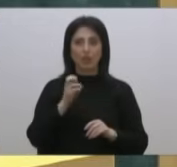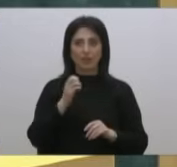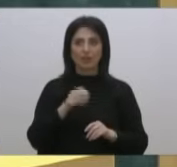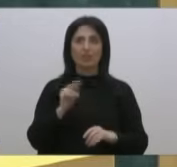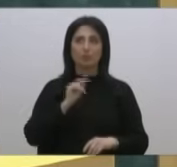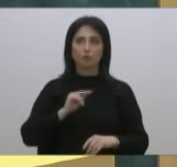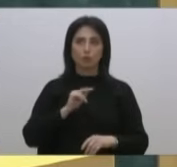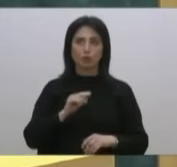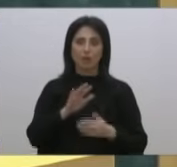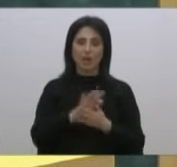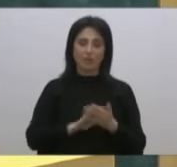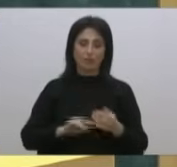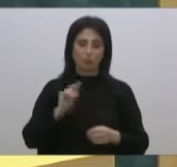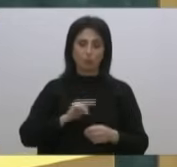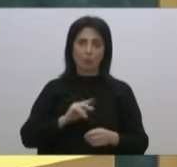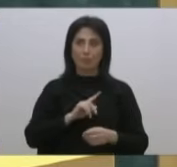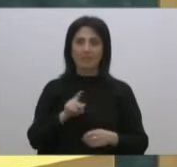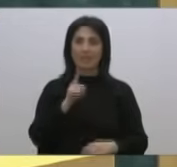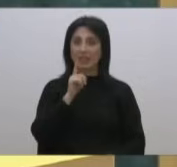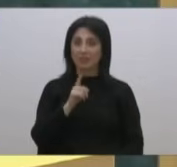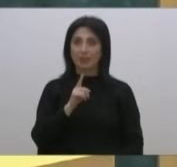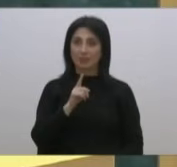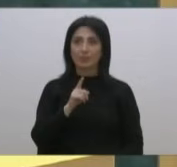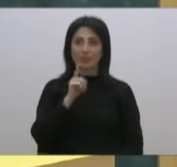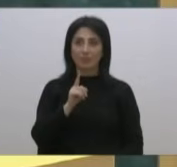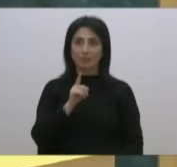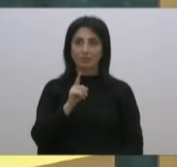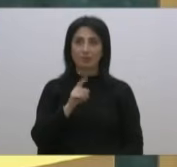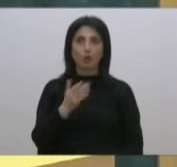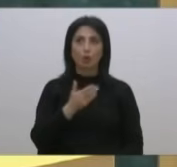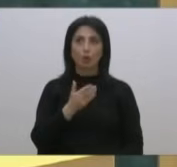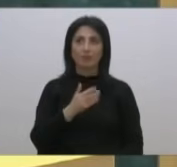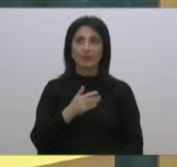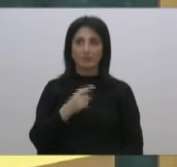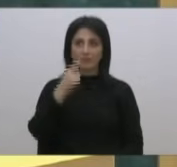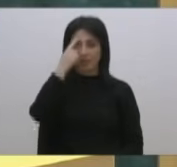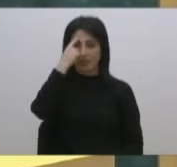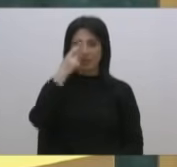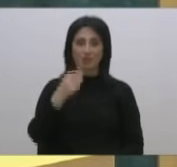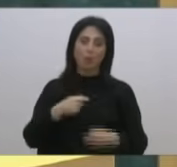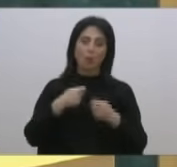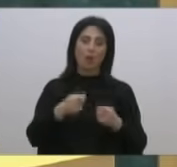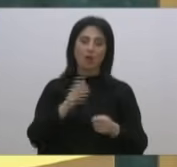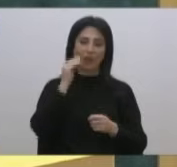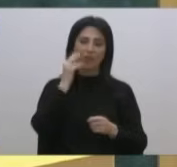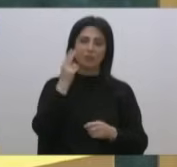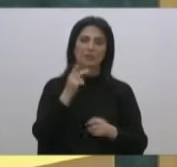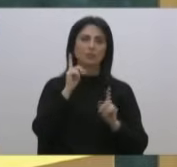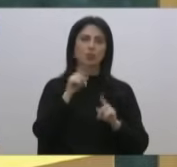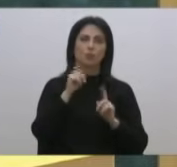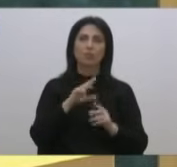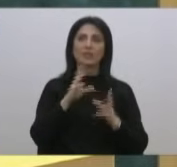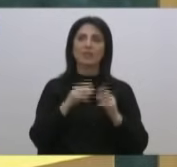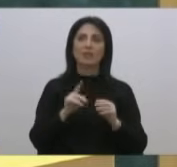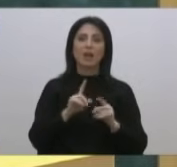kideuda, mușaogua, ganuagzot, mușaogua, smanet. Tkuen, tkuen. Roma se stau i mogak, ricoj bisodnit, sa